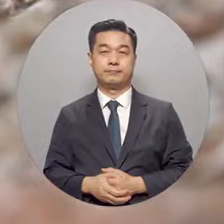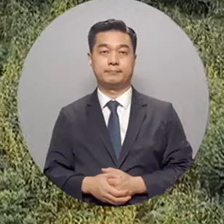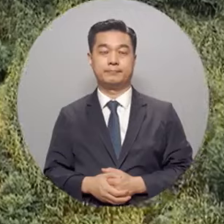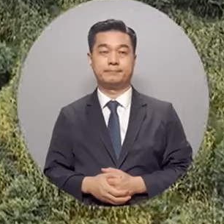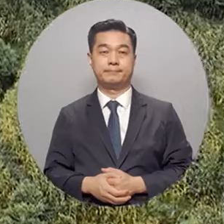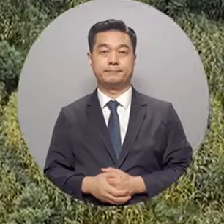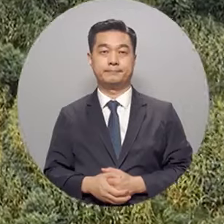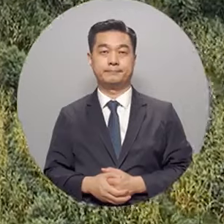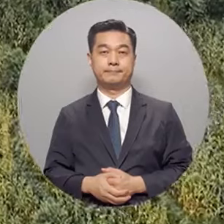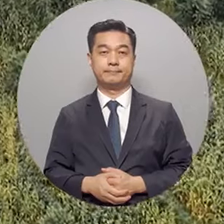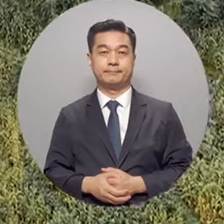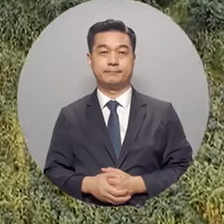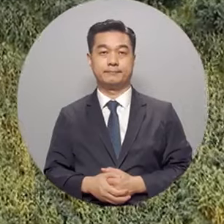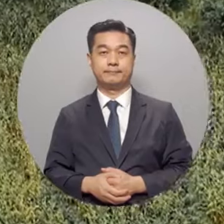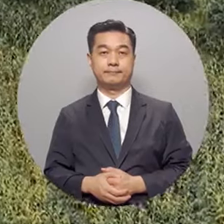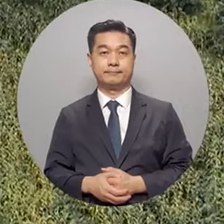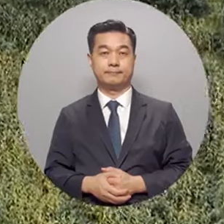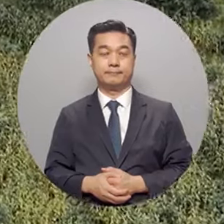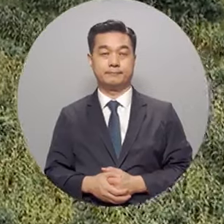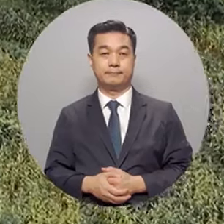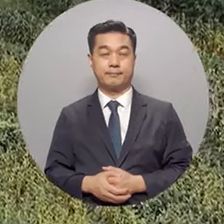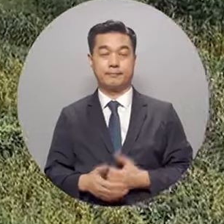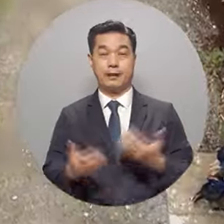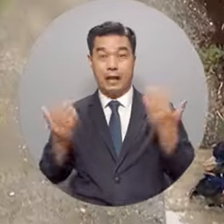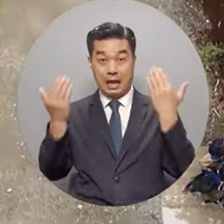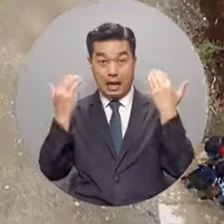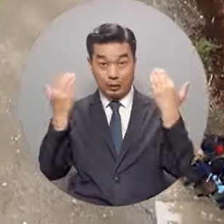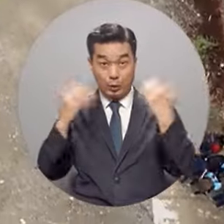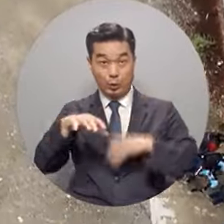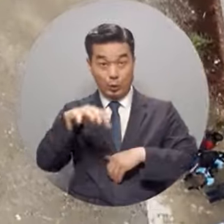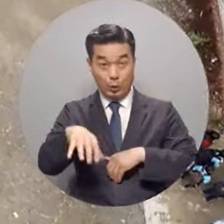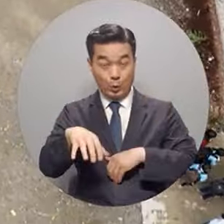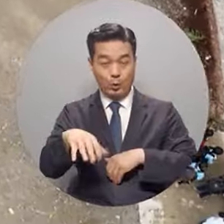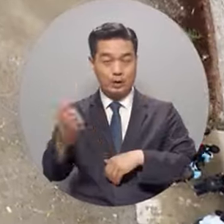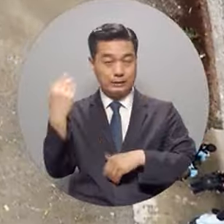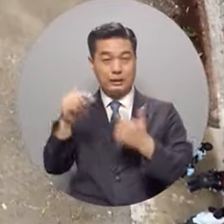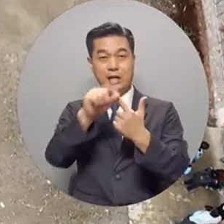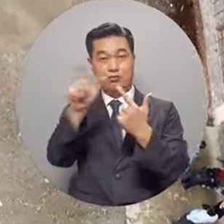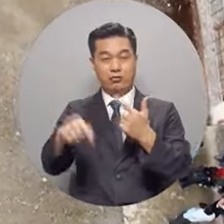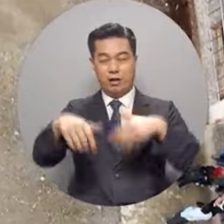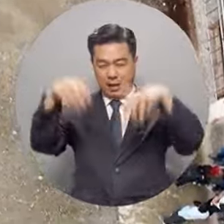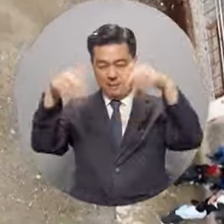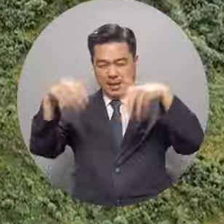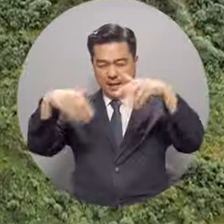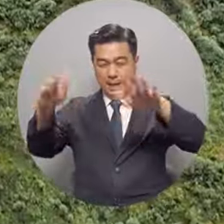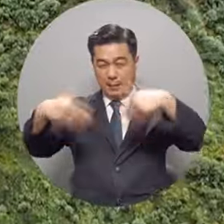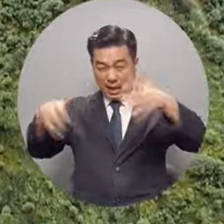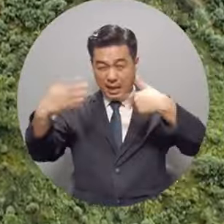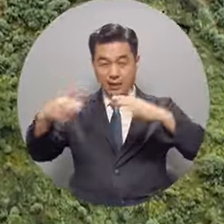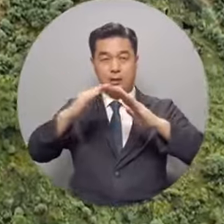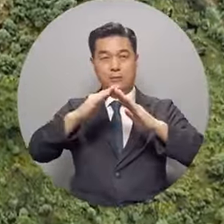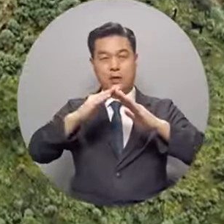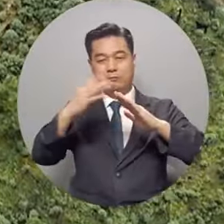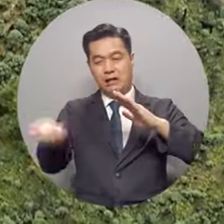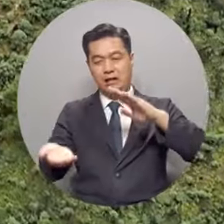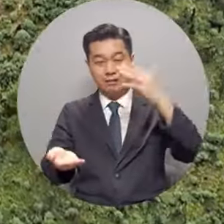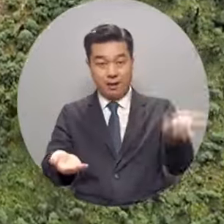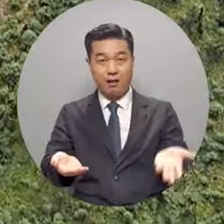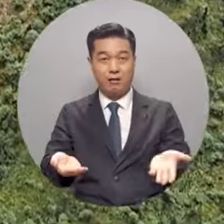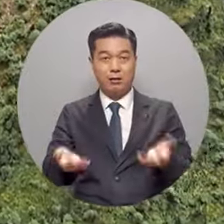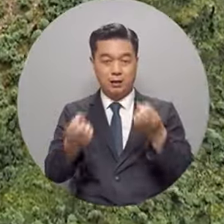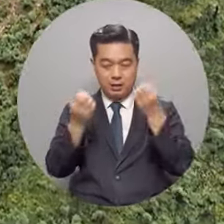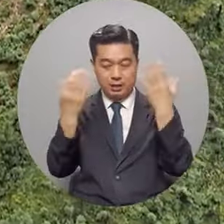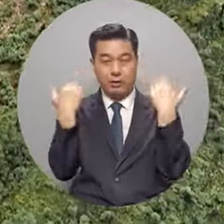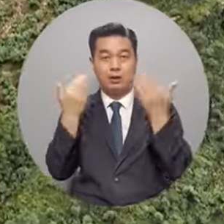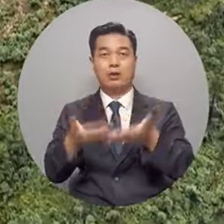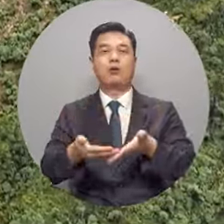락차 수자타가 다니는 학교마저 지난 6월 세찬 비바람에 지붕이 날아갔습니다. 새로 학교를 지었지만 그